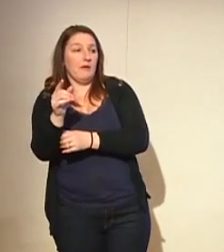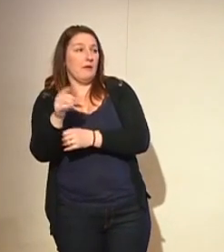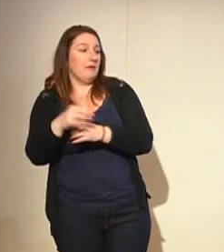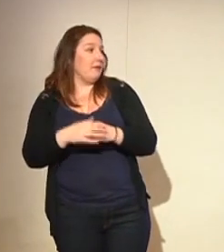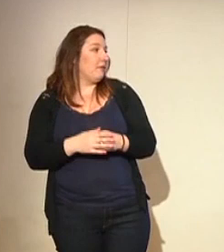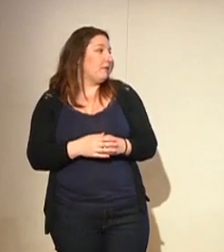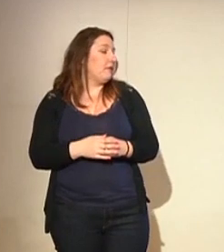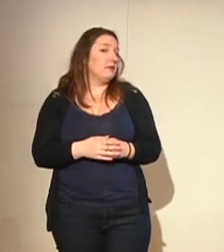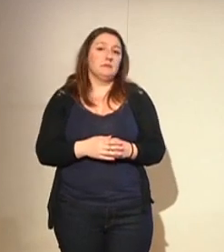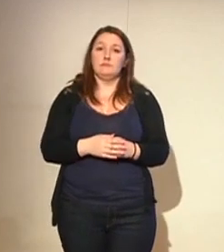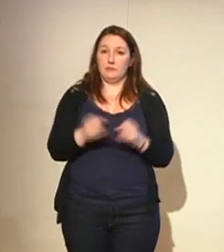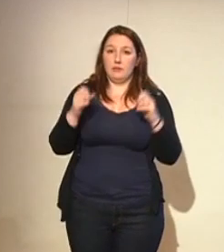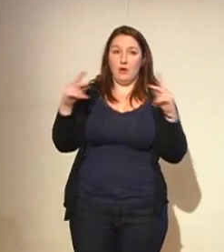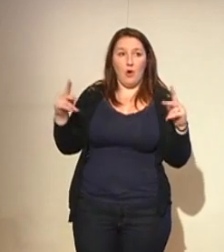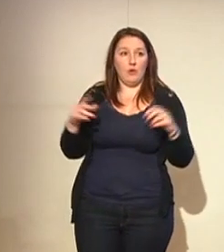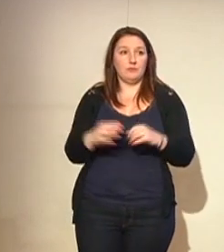vote